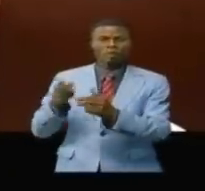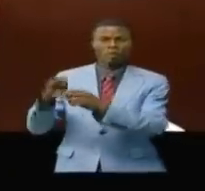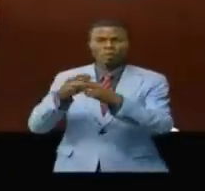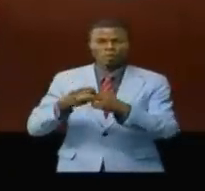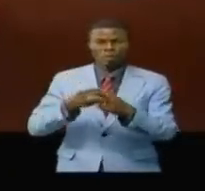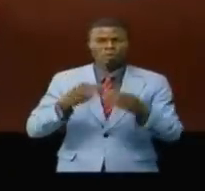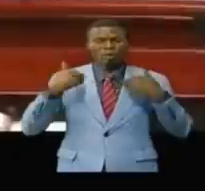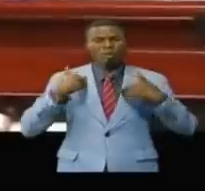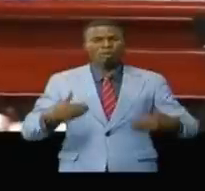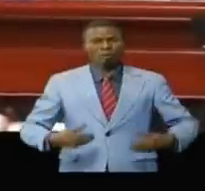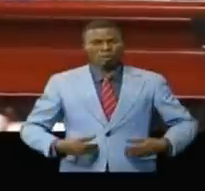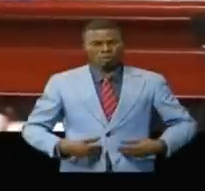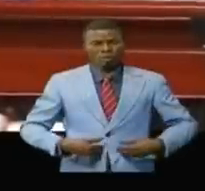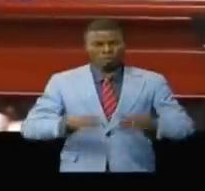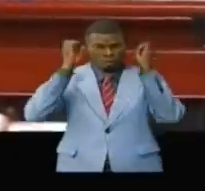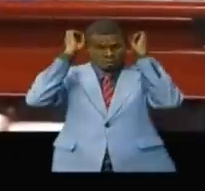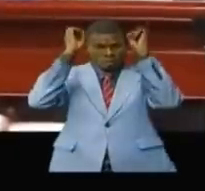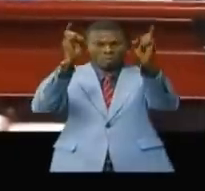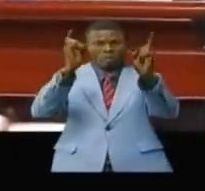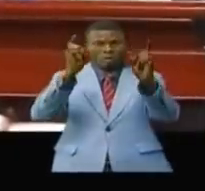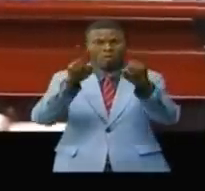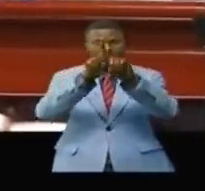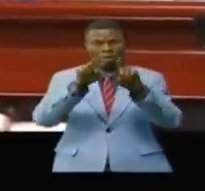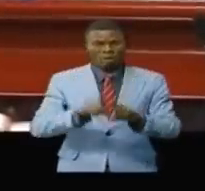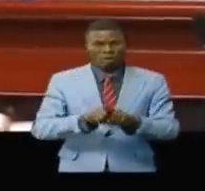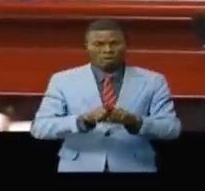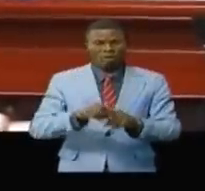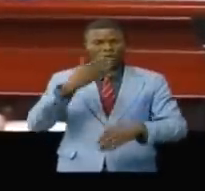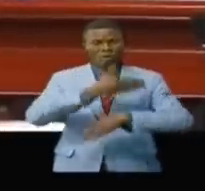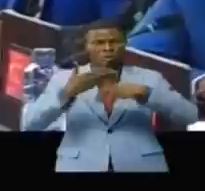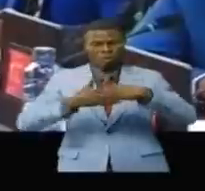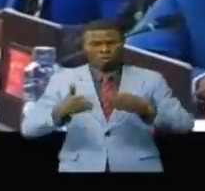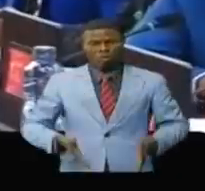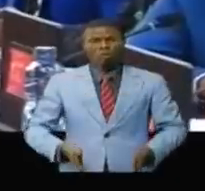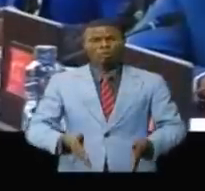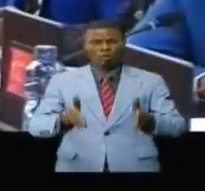la santé, l'éducation et les infrastructures.